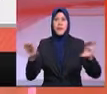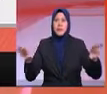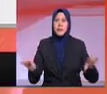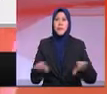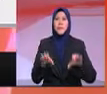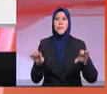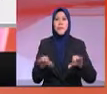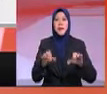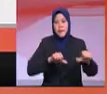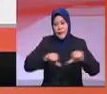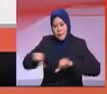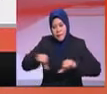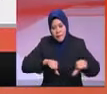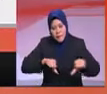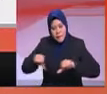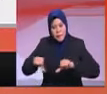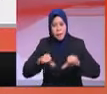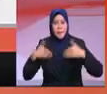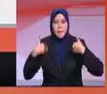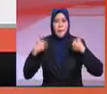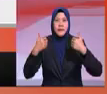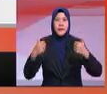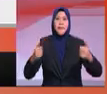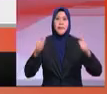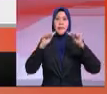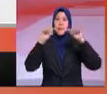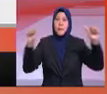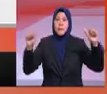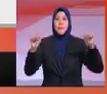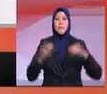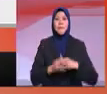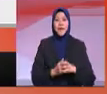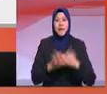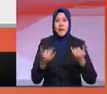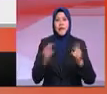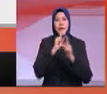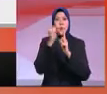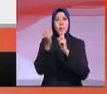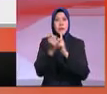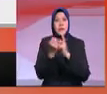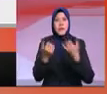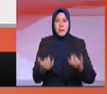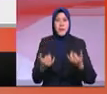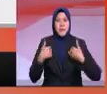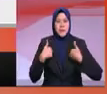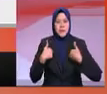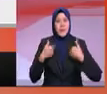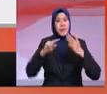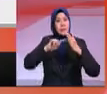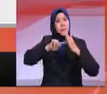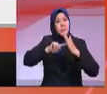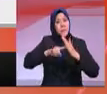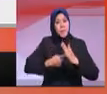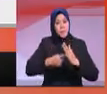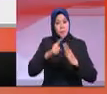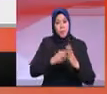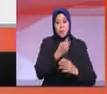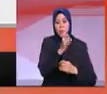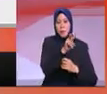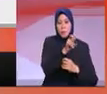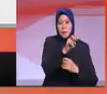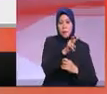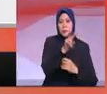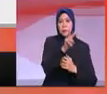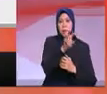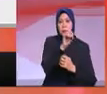melaksanakan aktiviti-aktiviti kesihatan awam. Inilah keadaan semasa yang kita ada dan kita mula pada Disember